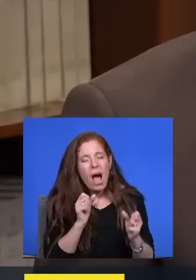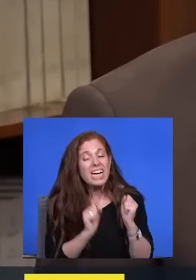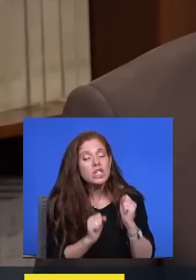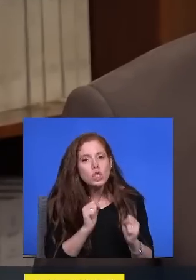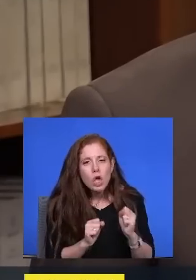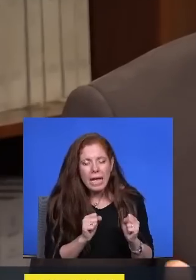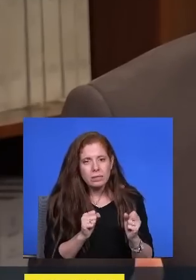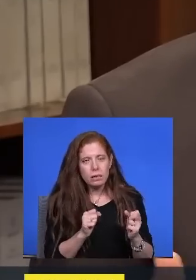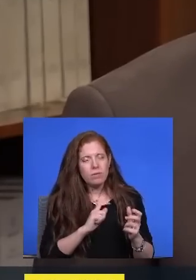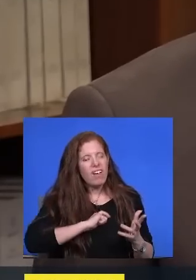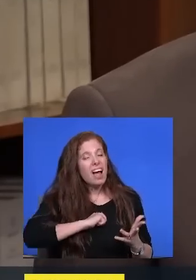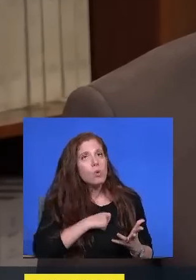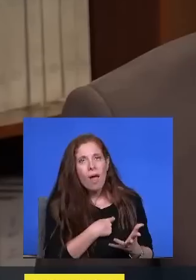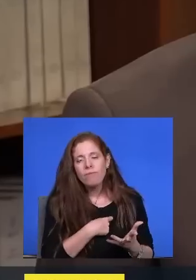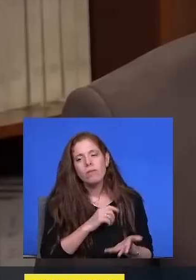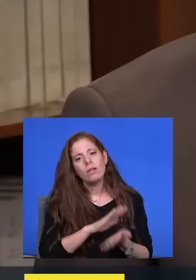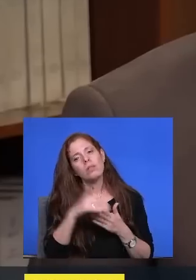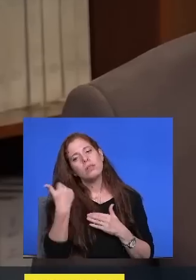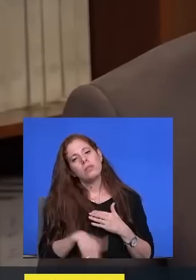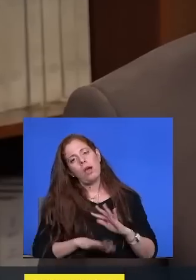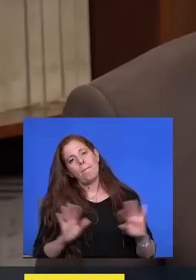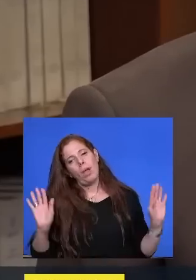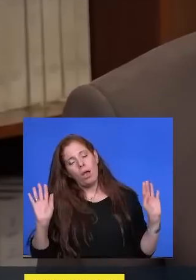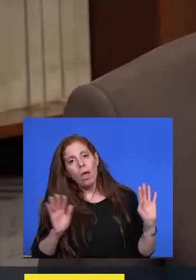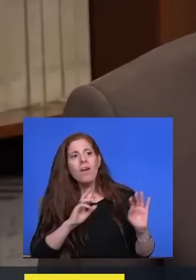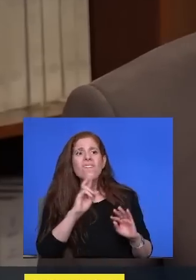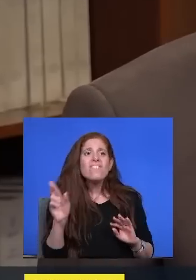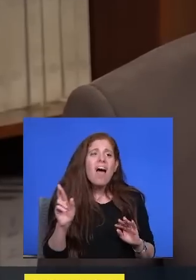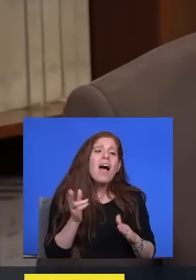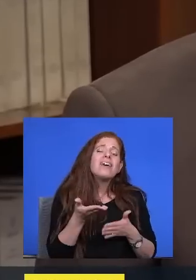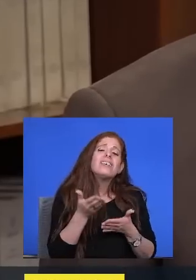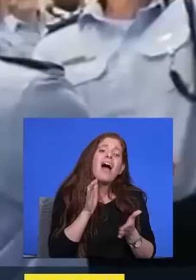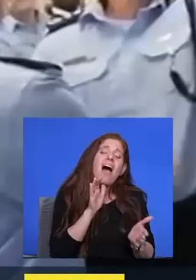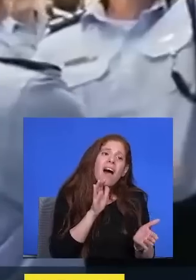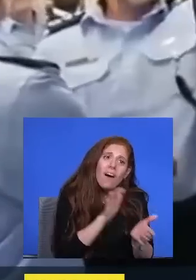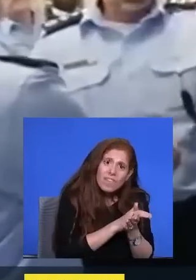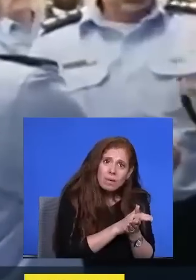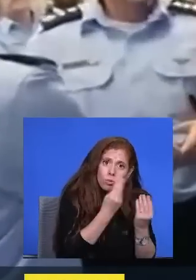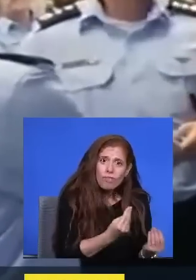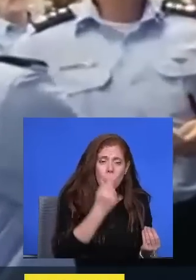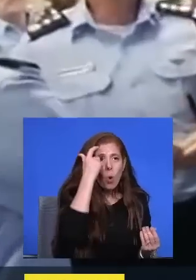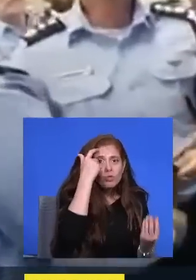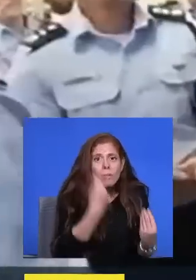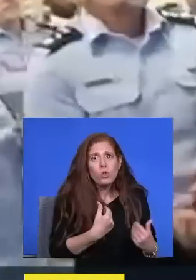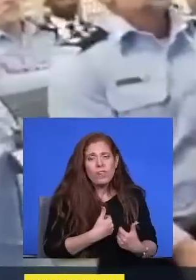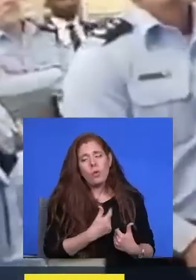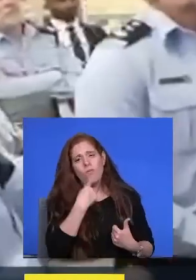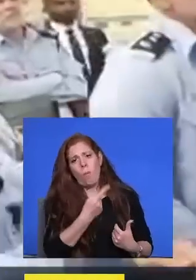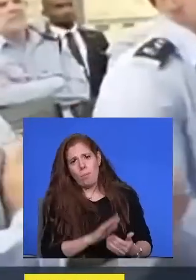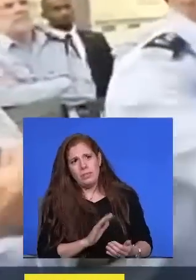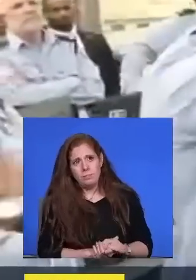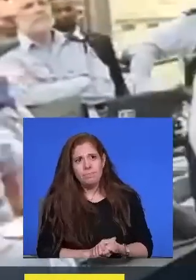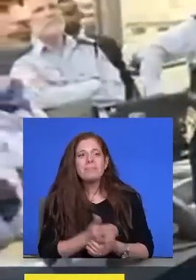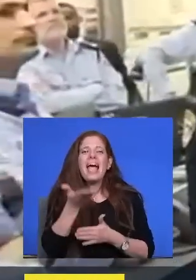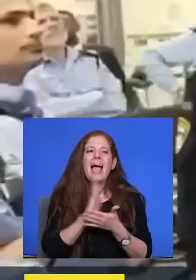כך כואבת, תהיה מאחורינו, ורק ידידים חושבים על טובתנו כשהם אומרים זאת. כחלק מהסיכומים שאפשרו את דחיית